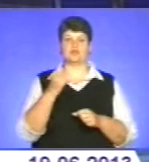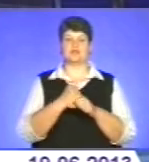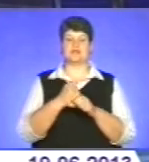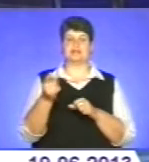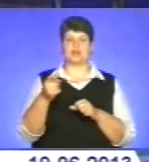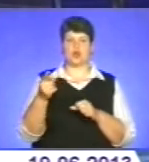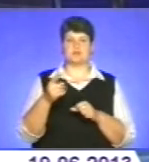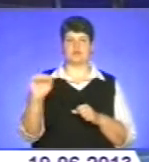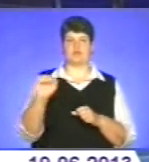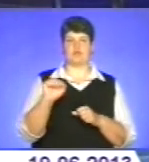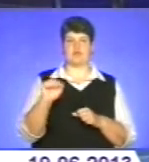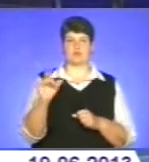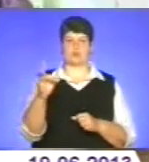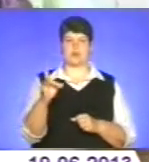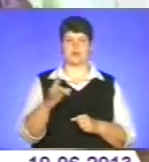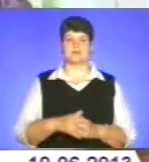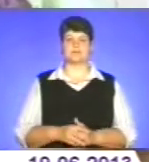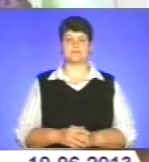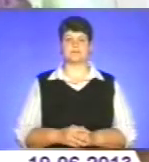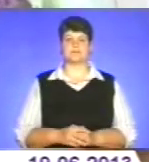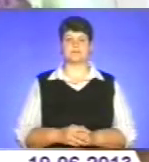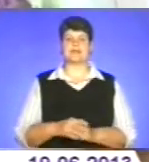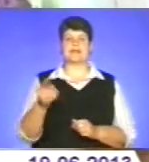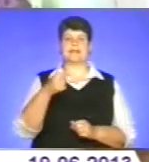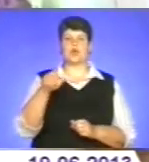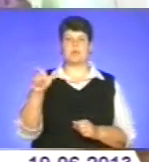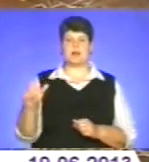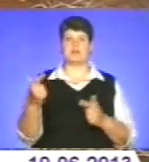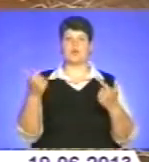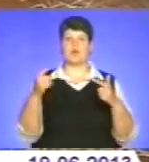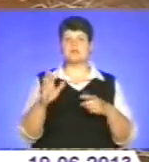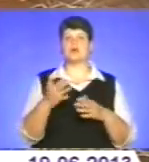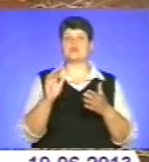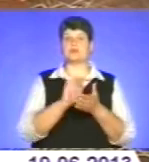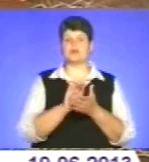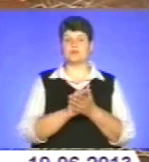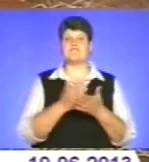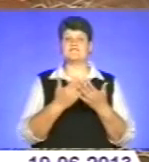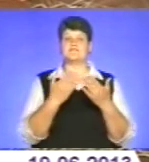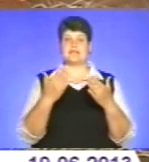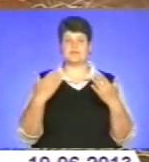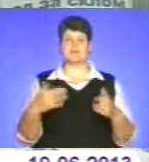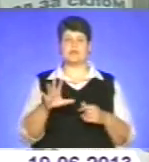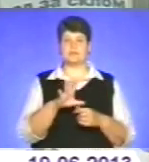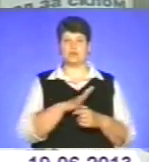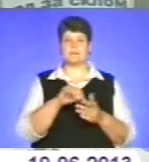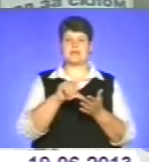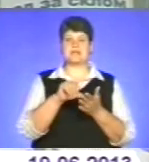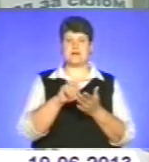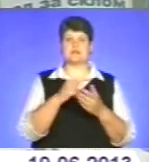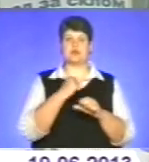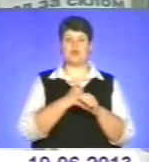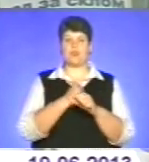і Теребовлянському. Тернополяни та гості ознайомилися із виставкою, на якій були представлені